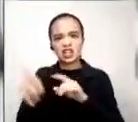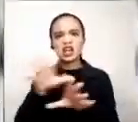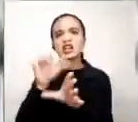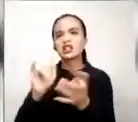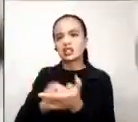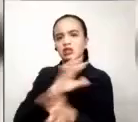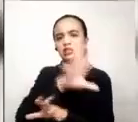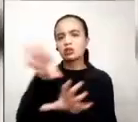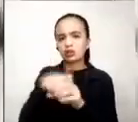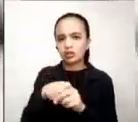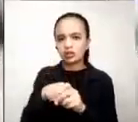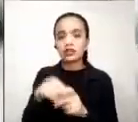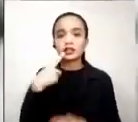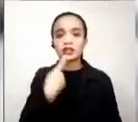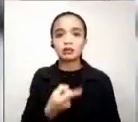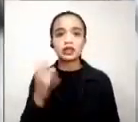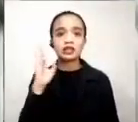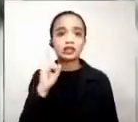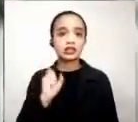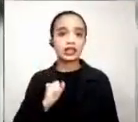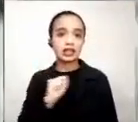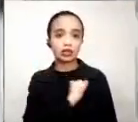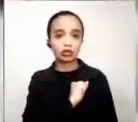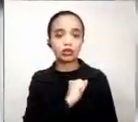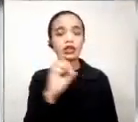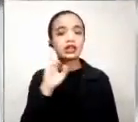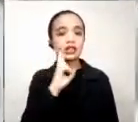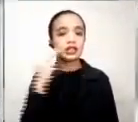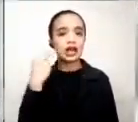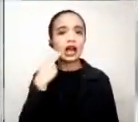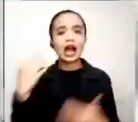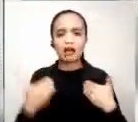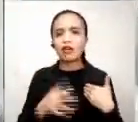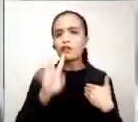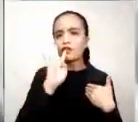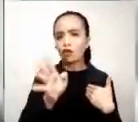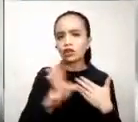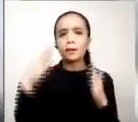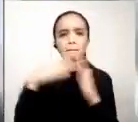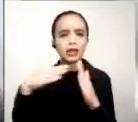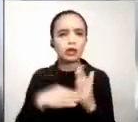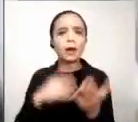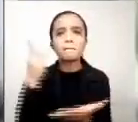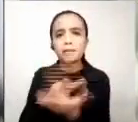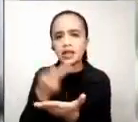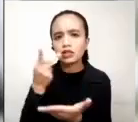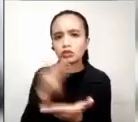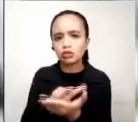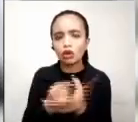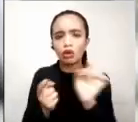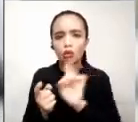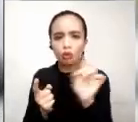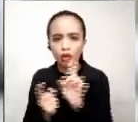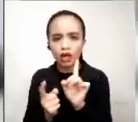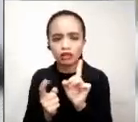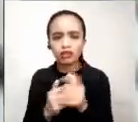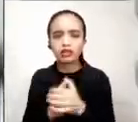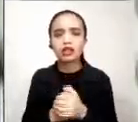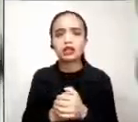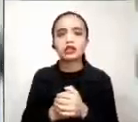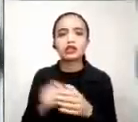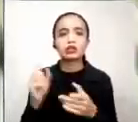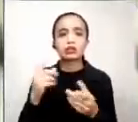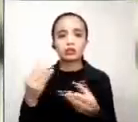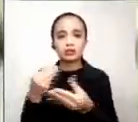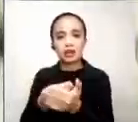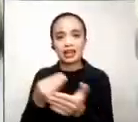Hontiveros, aabot sa 40 billion pesos ang kickback sa pinagsamang pastilya scheme at